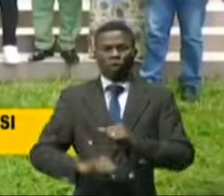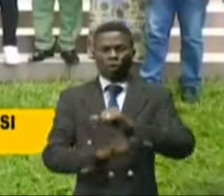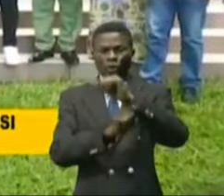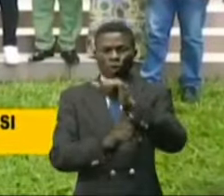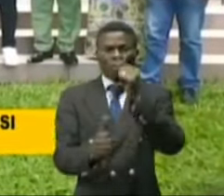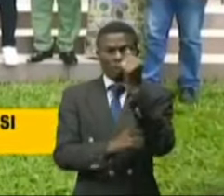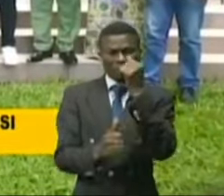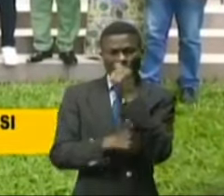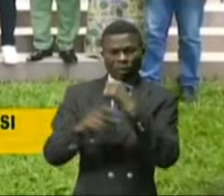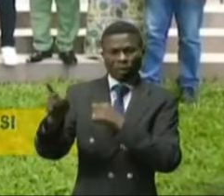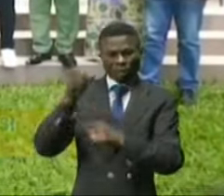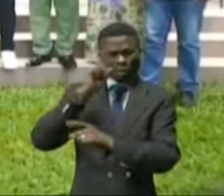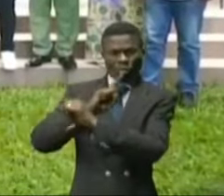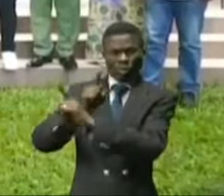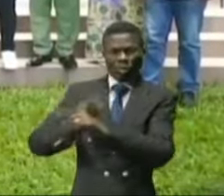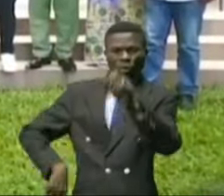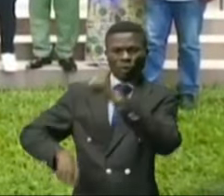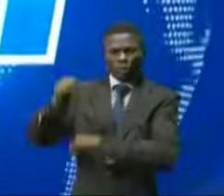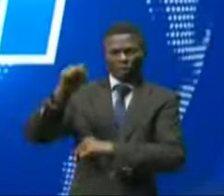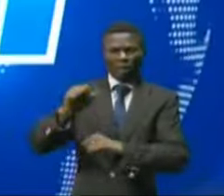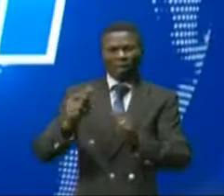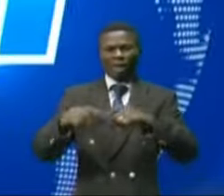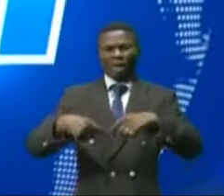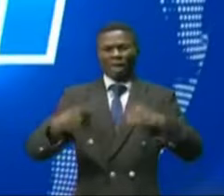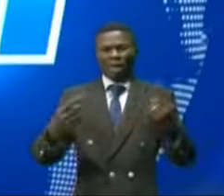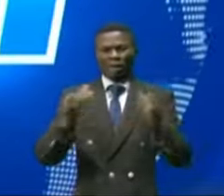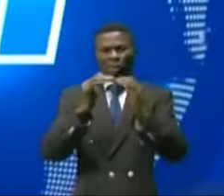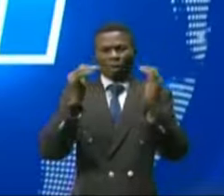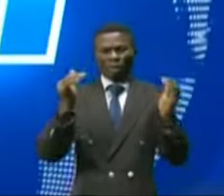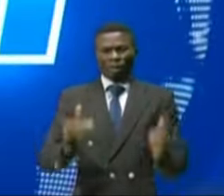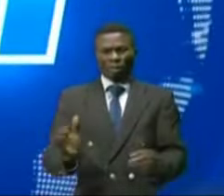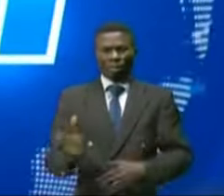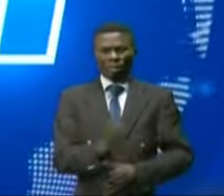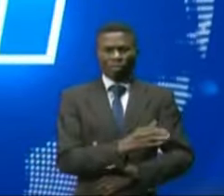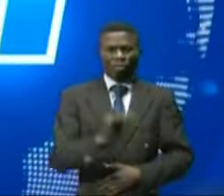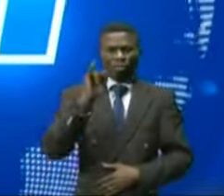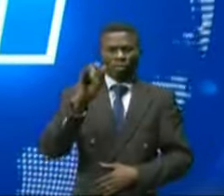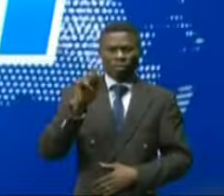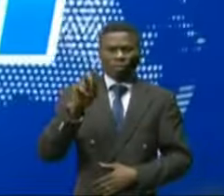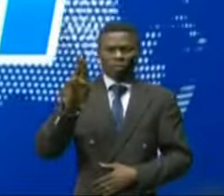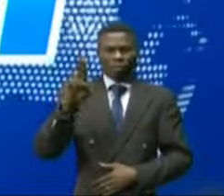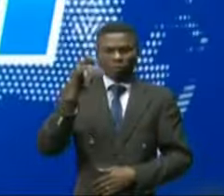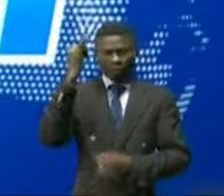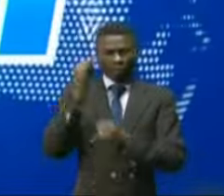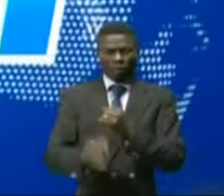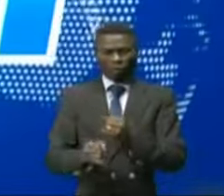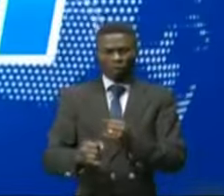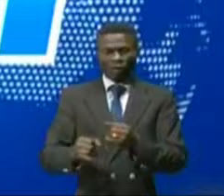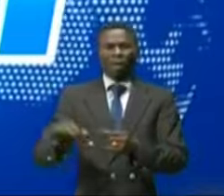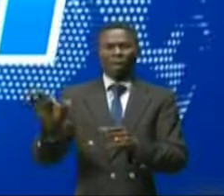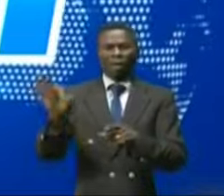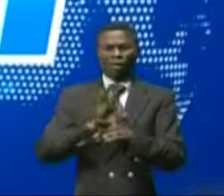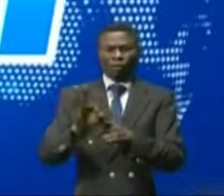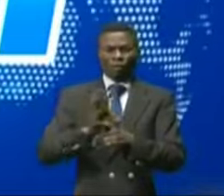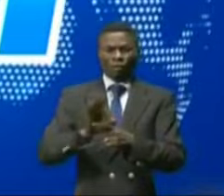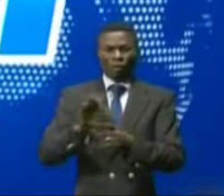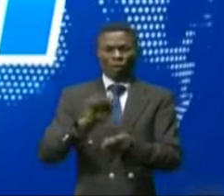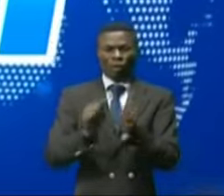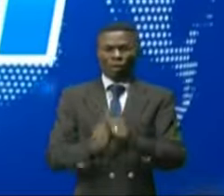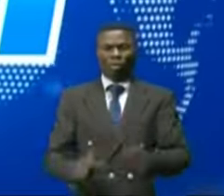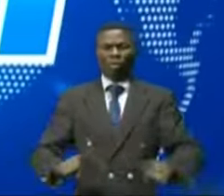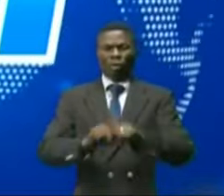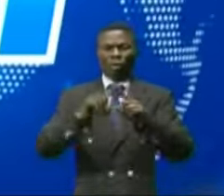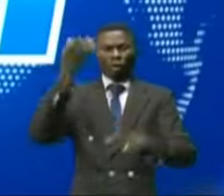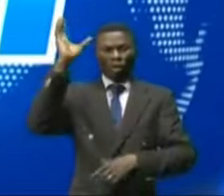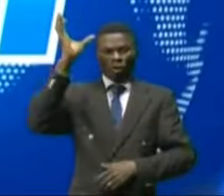pour résister à l'ennemi de la paix. Et en Ituri, s'est clôturé un atelier sur les causes des conflits